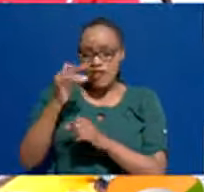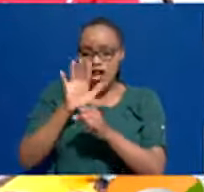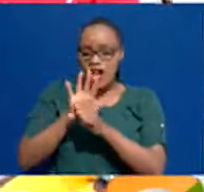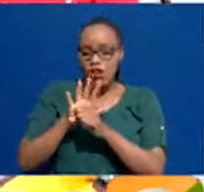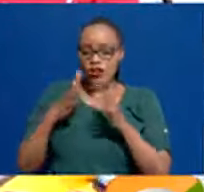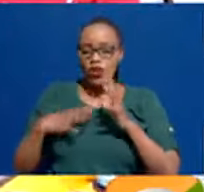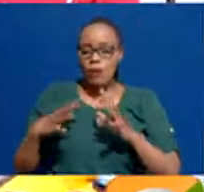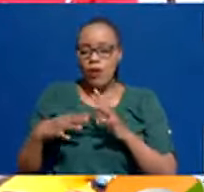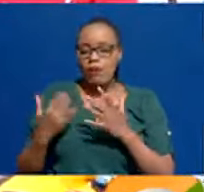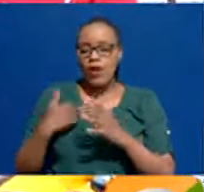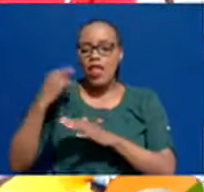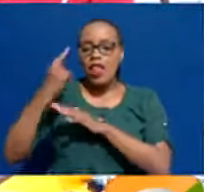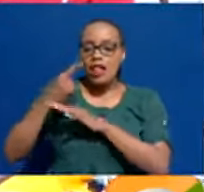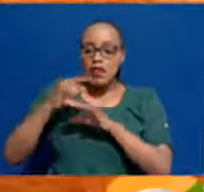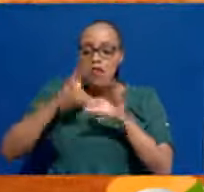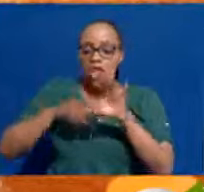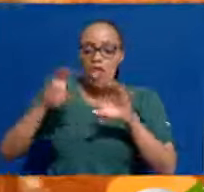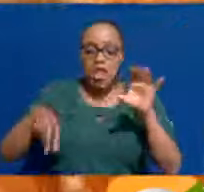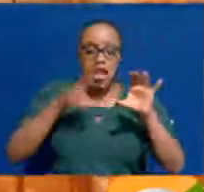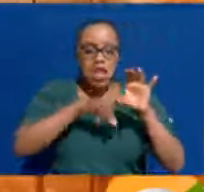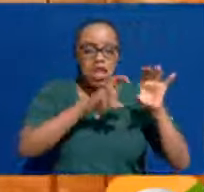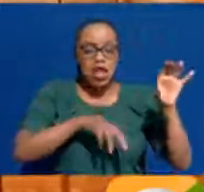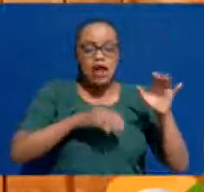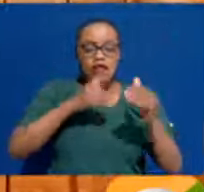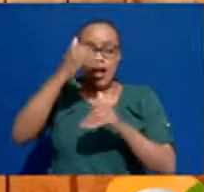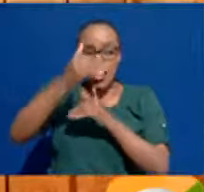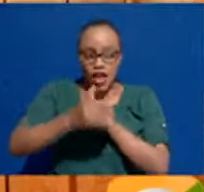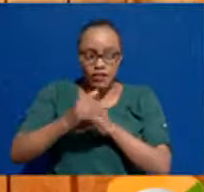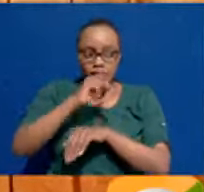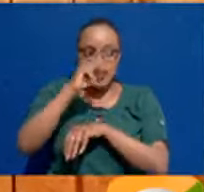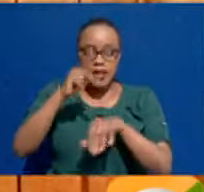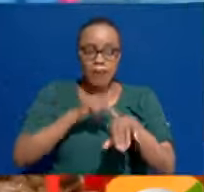wengi walikuwa wametishia kujiondoa baada ya mwalimu huyo